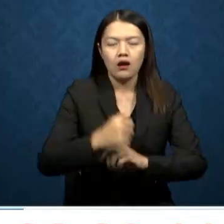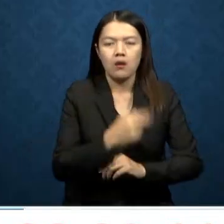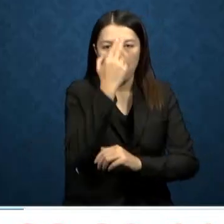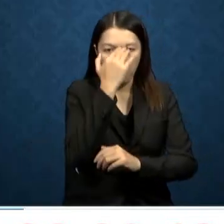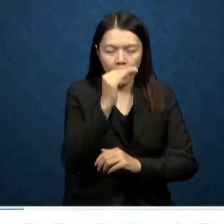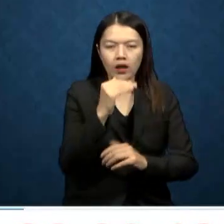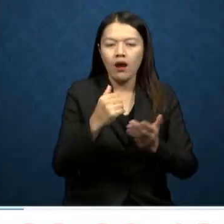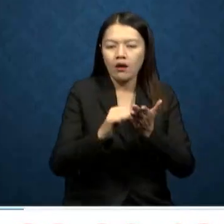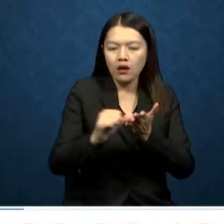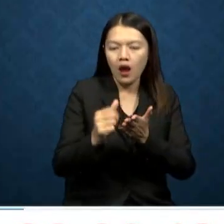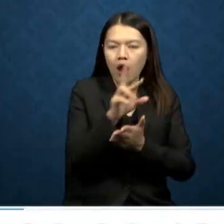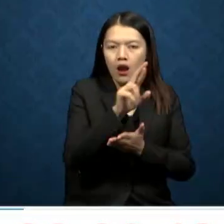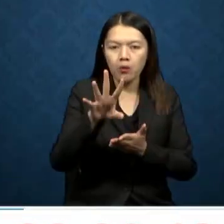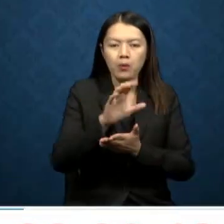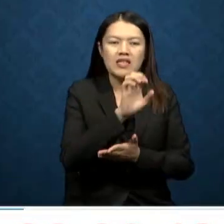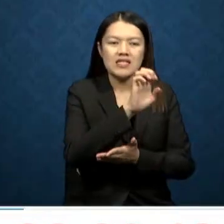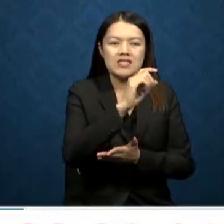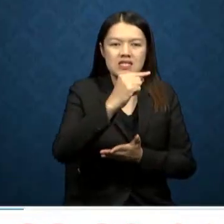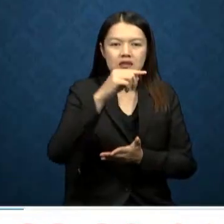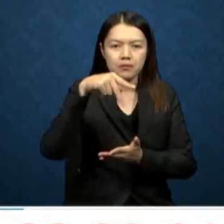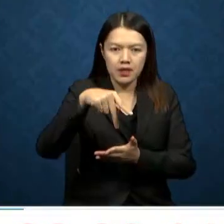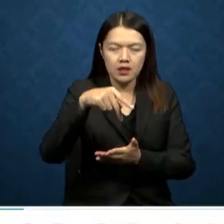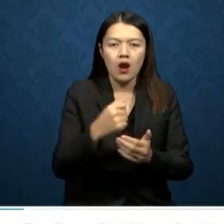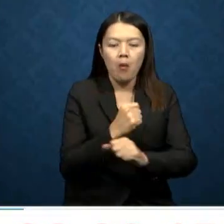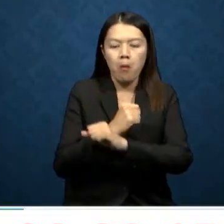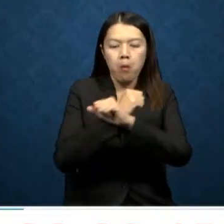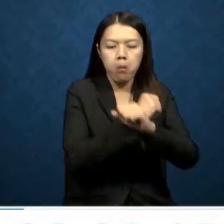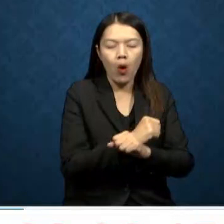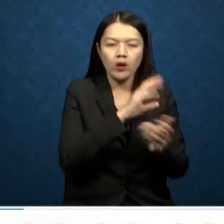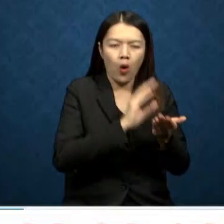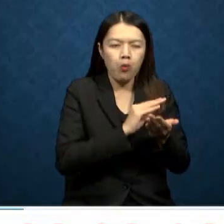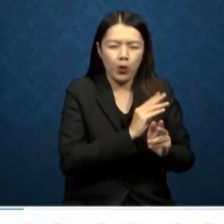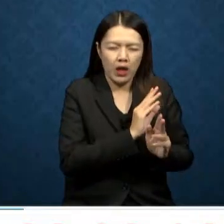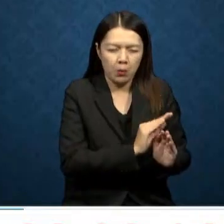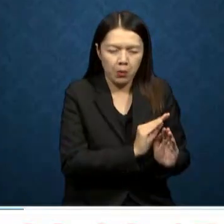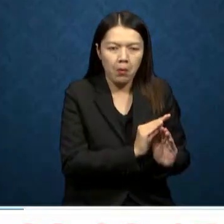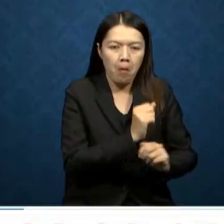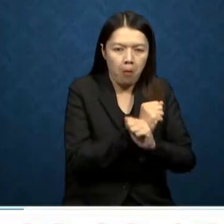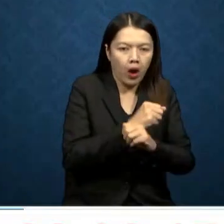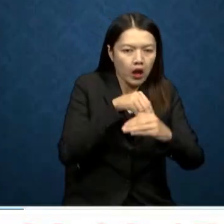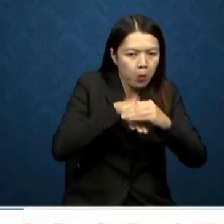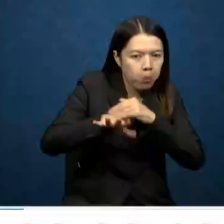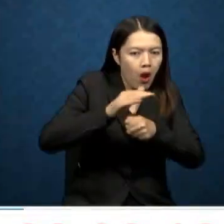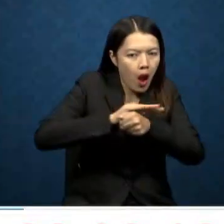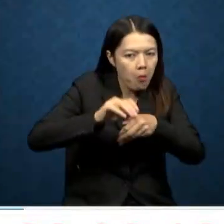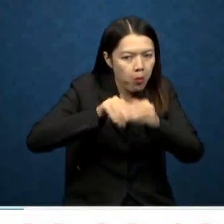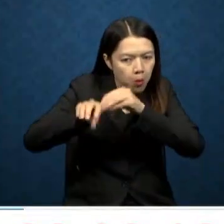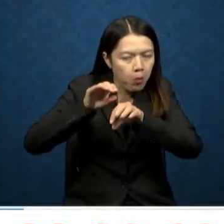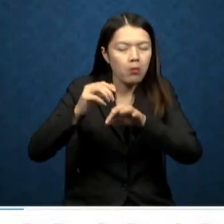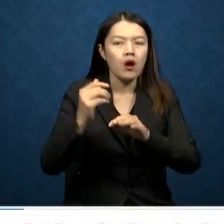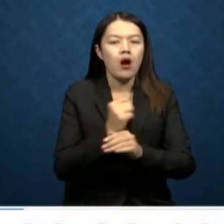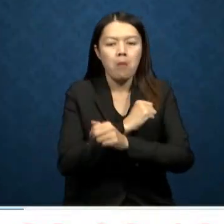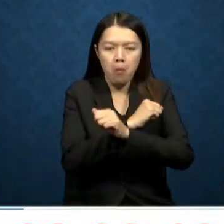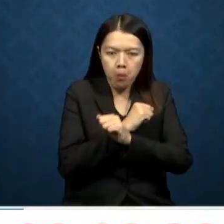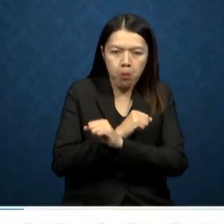เป็นการปรับปรุงระบบegpเพื่อป้องกันการรั่วไหลของข้อมูลที่จัดเก็บในระบบการจัด